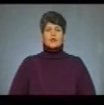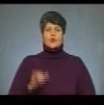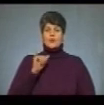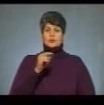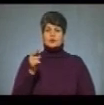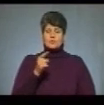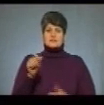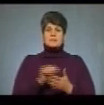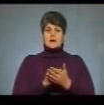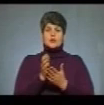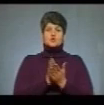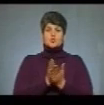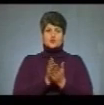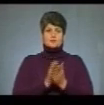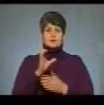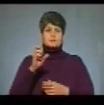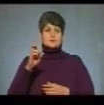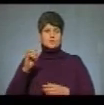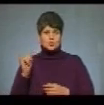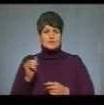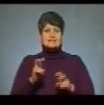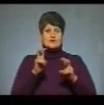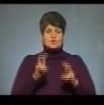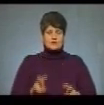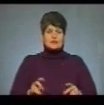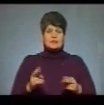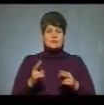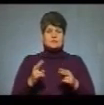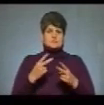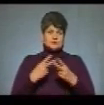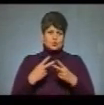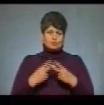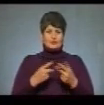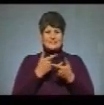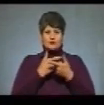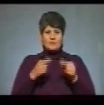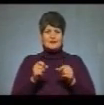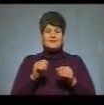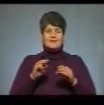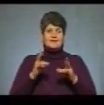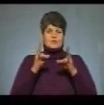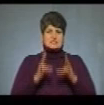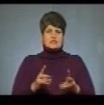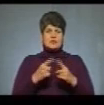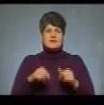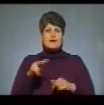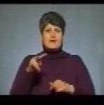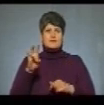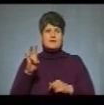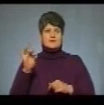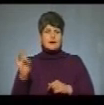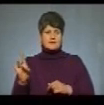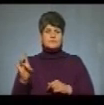Тернополі за матеріалами Служби безпеки України засудили до позбавлення волі інформатора терористичної організації ЛНР. Вирок